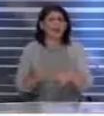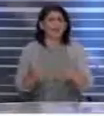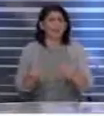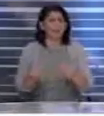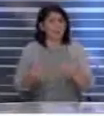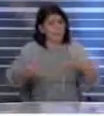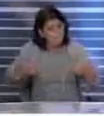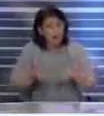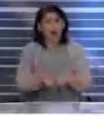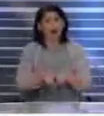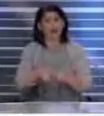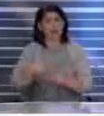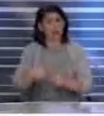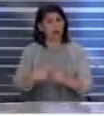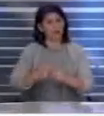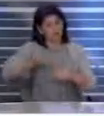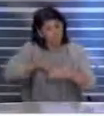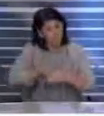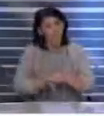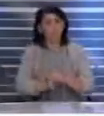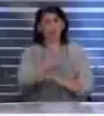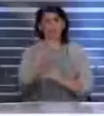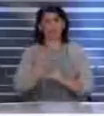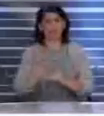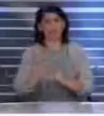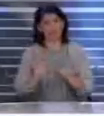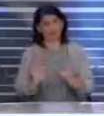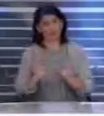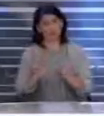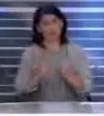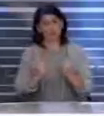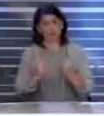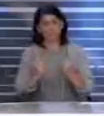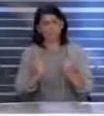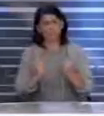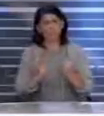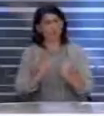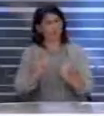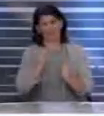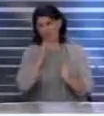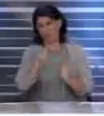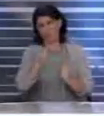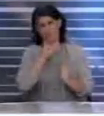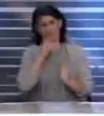βίωσα και αυτό σίγουρα ήταν έντονο, πολύ δυνατό και δεν είναι πάντα εύκολο.